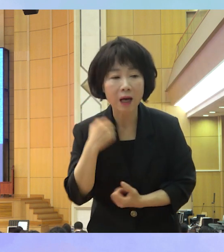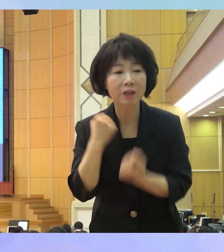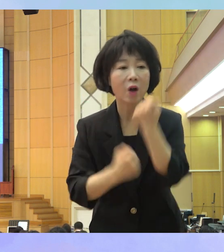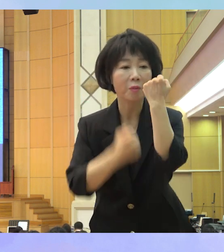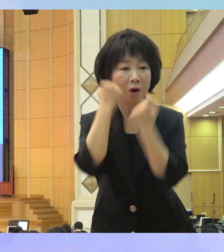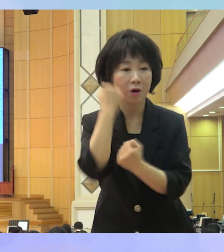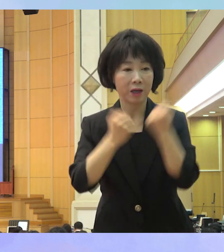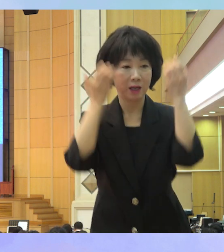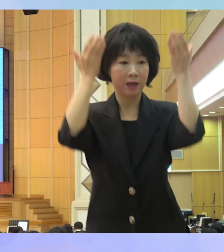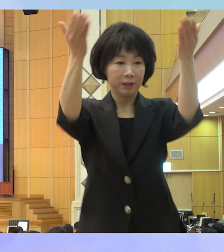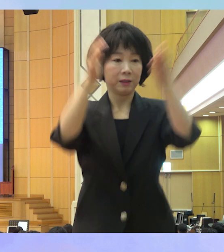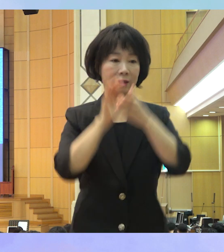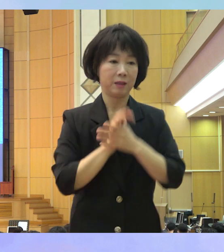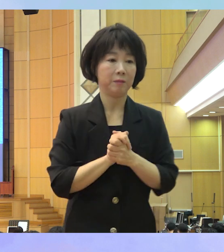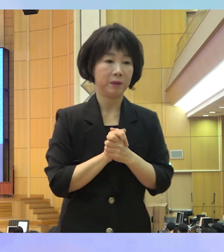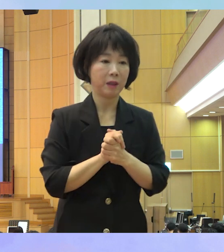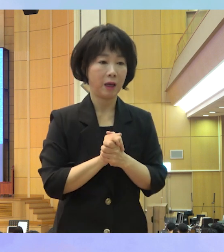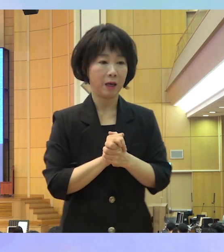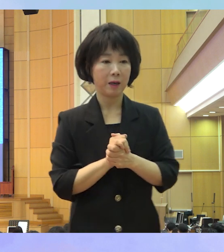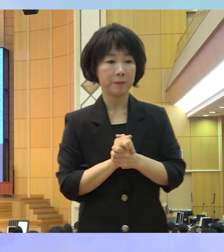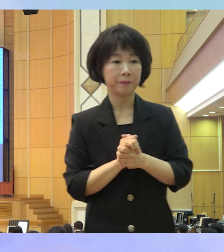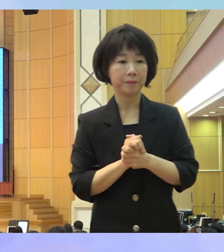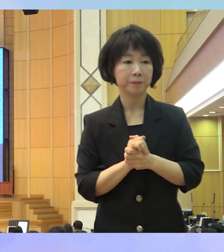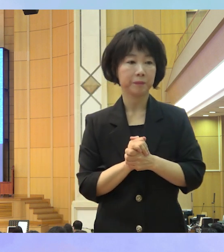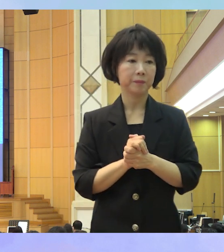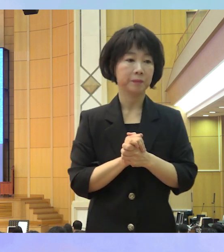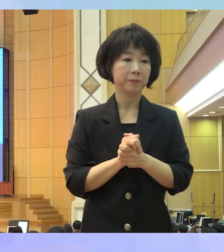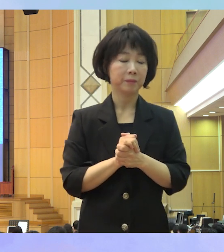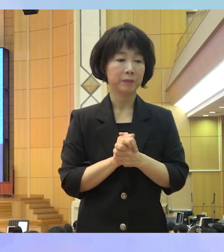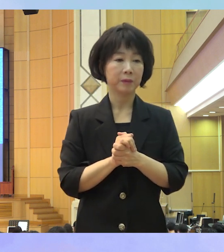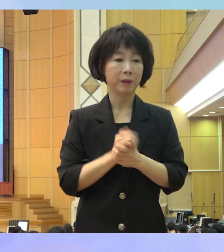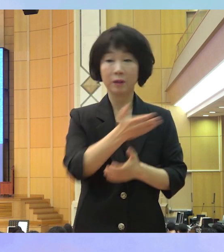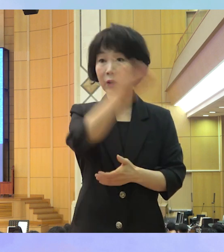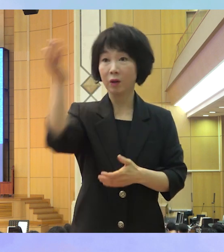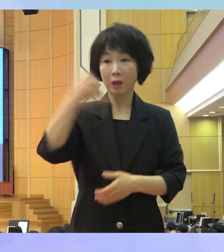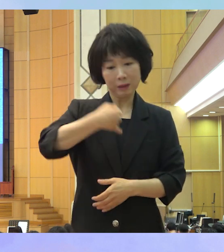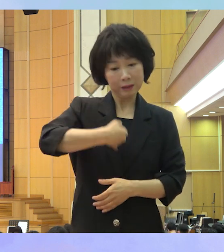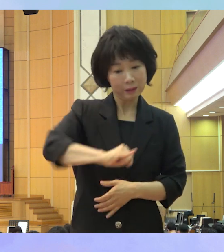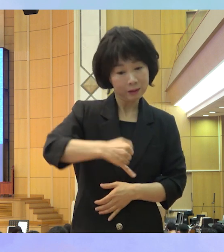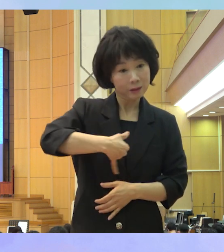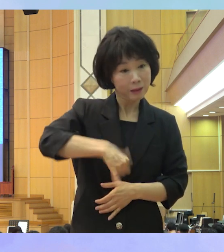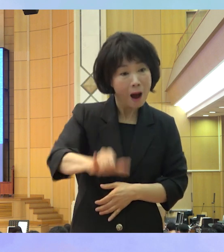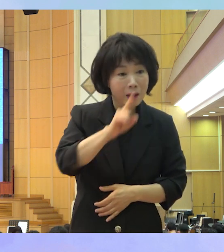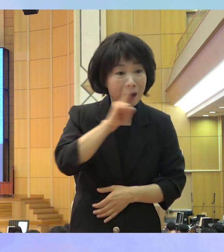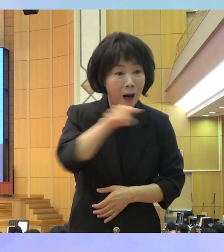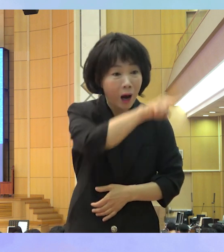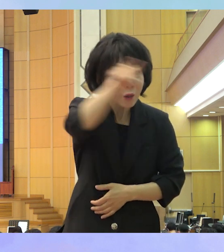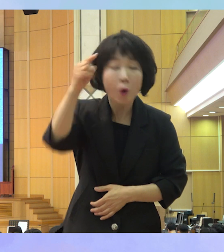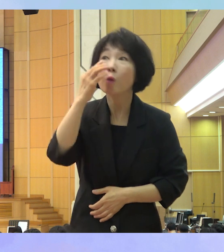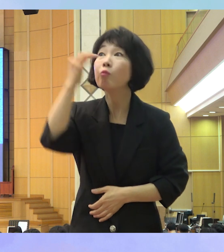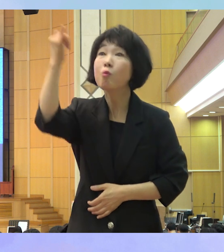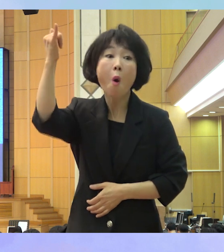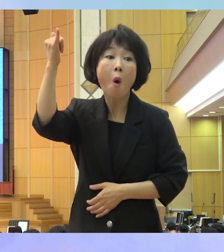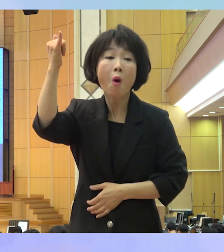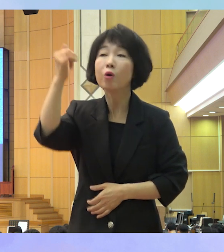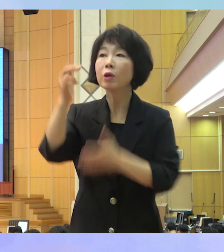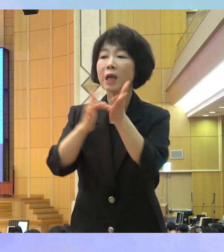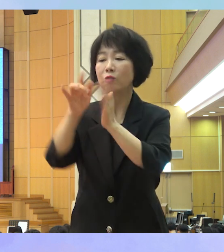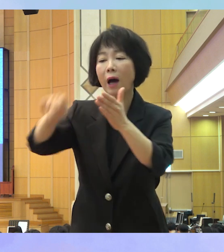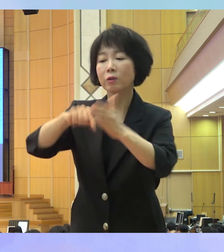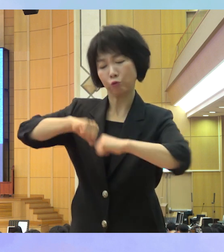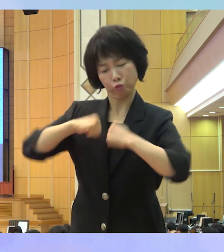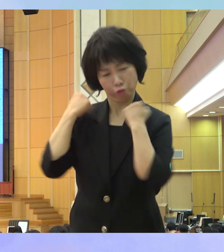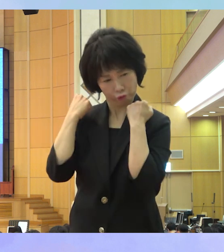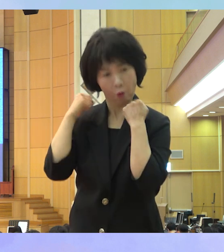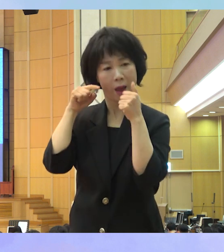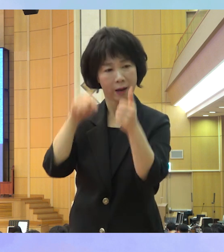1절로 3절의 말씀입니다. 말씀 봉독하겠습니다. 자녀들아 너희 부모를 주 안에서 순종하라.